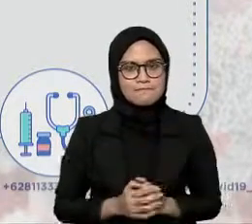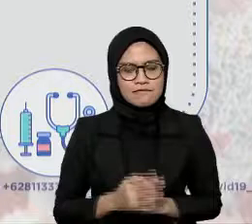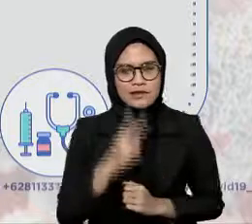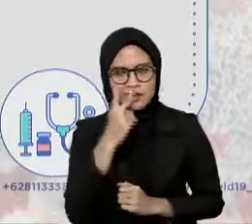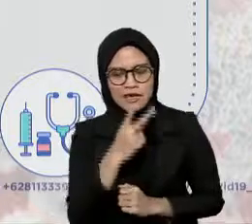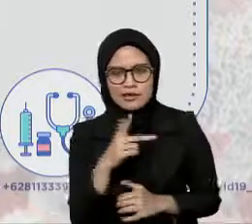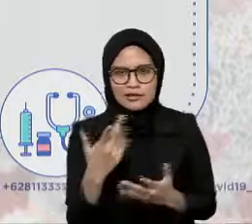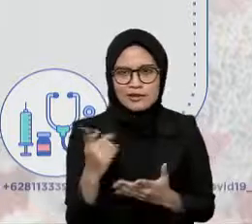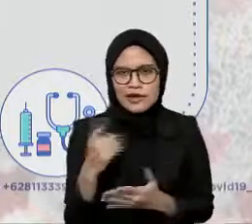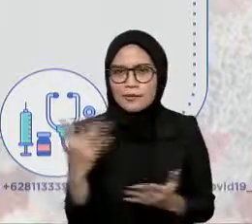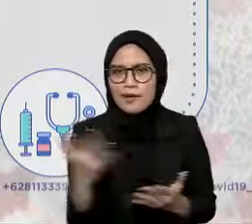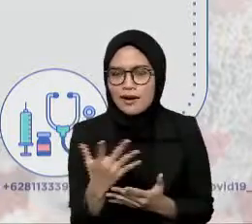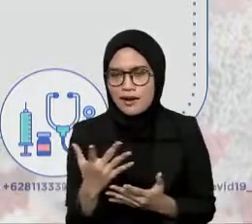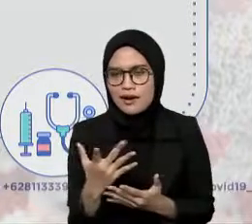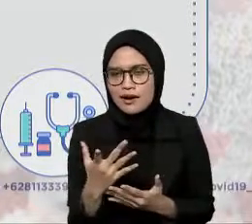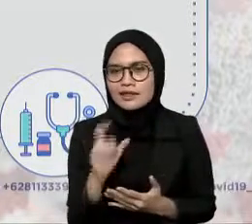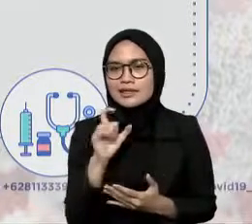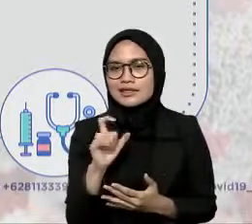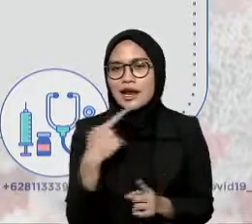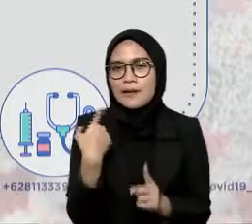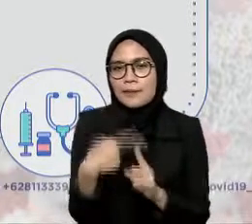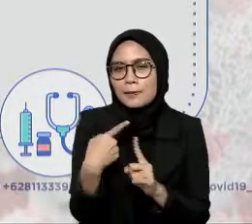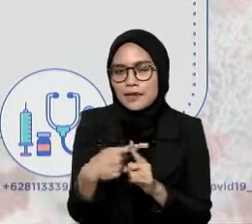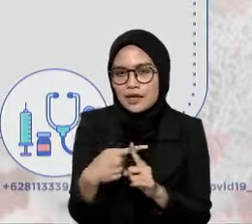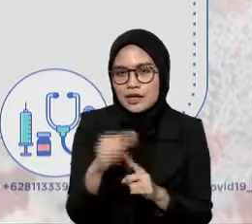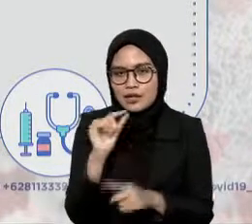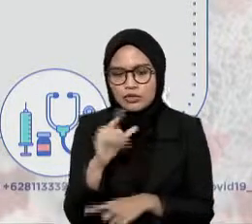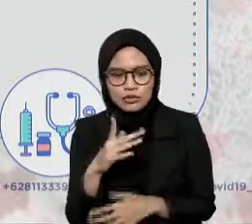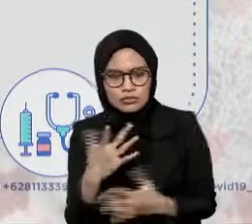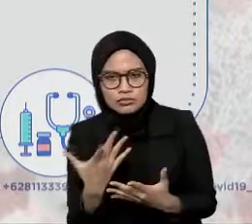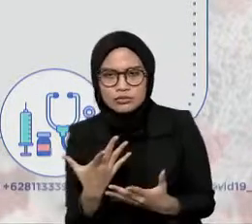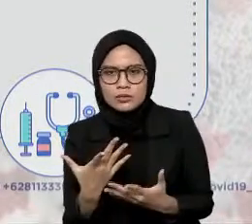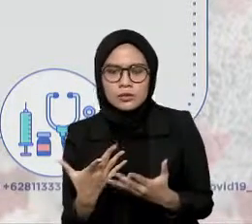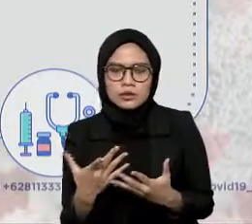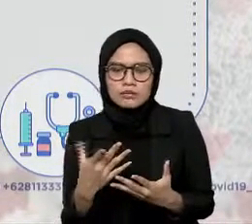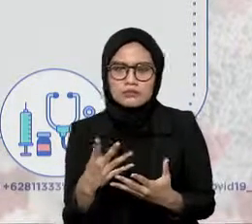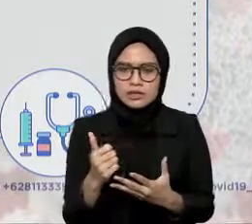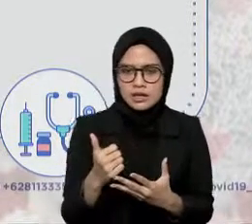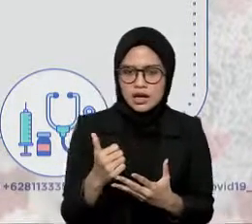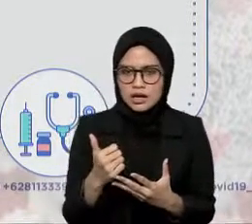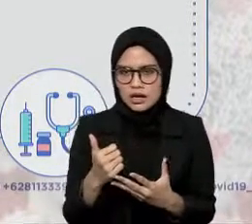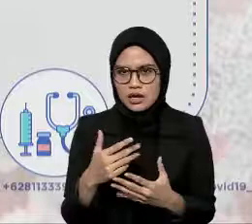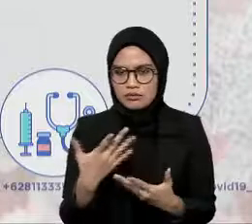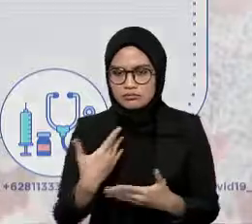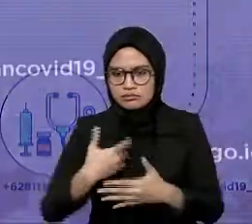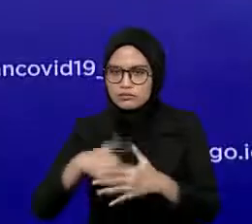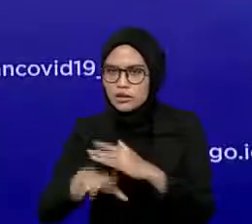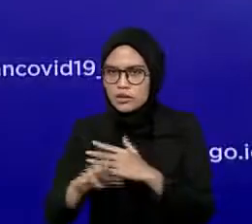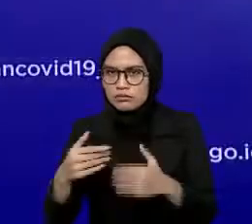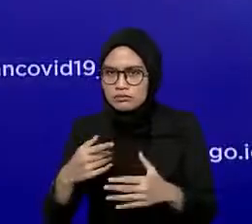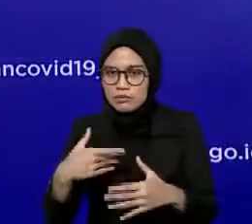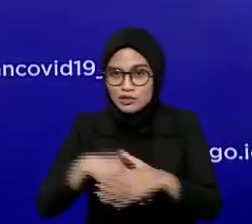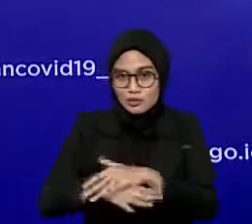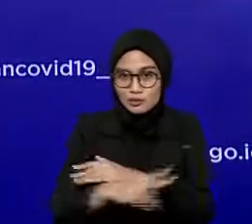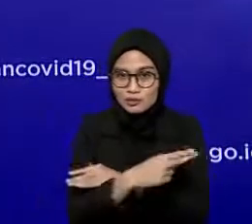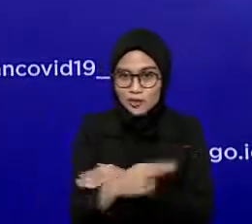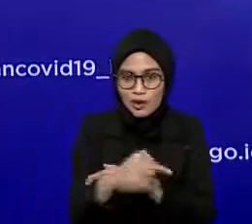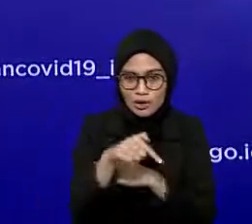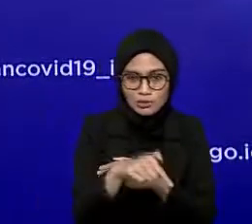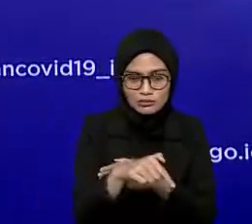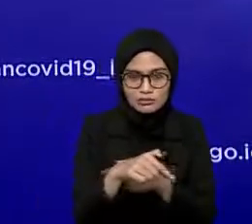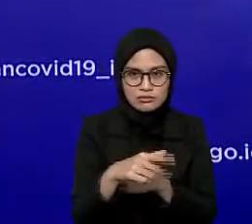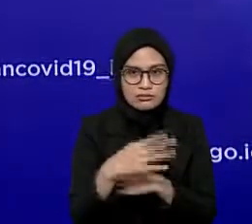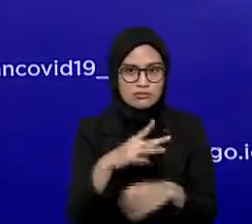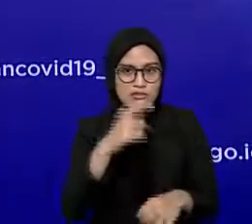modeling matematika untuk melihat seberapa besar peluang lolosnya orang positif apabila durasi karantinanya